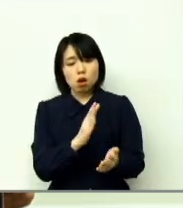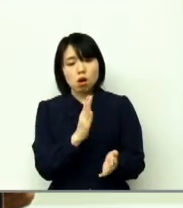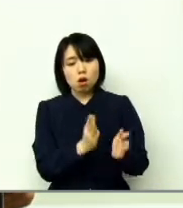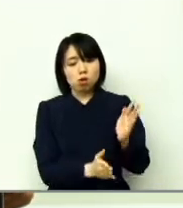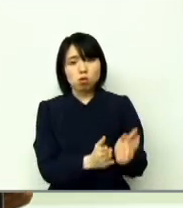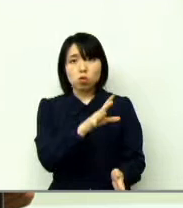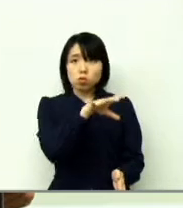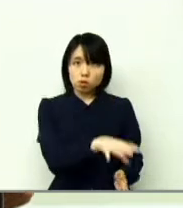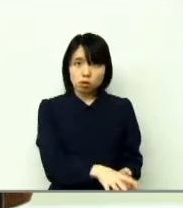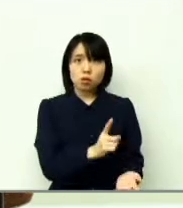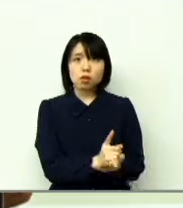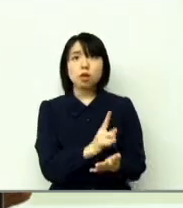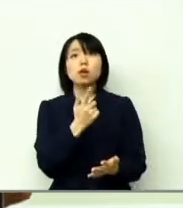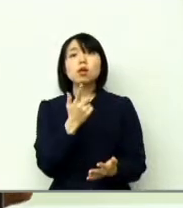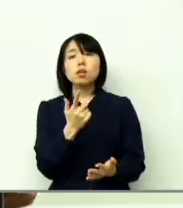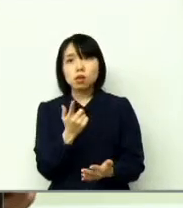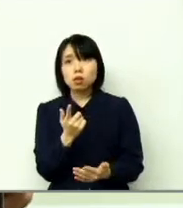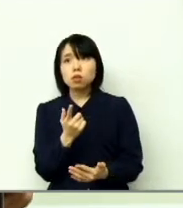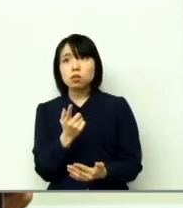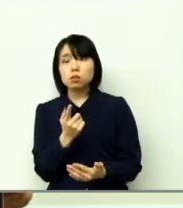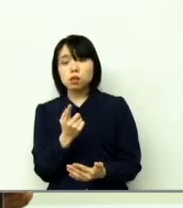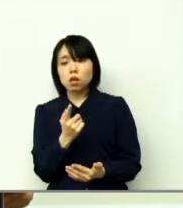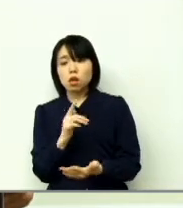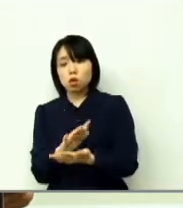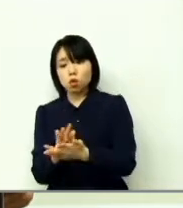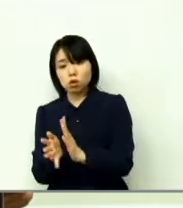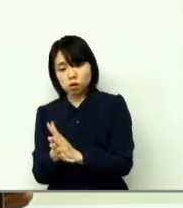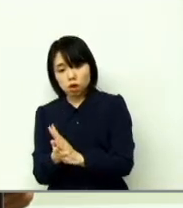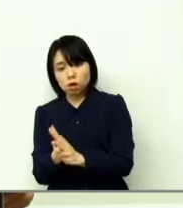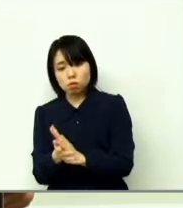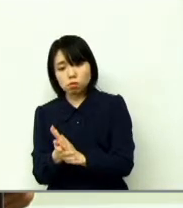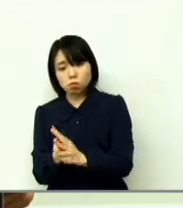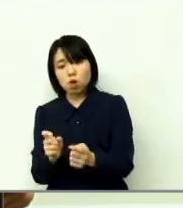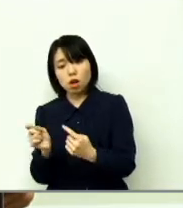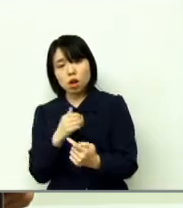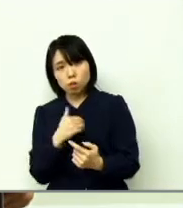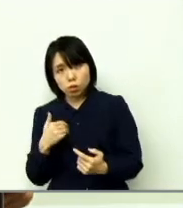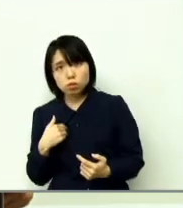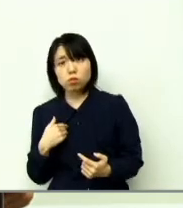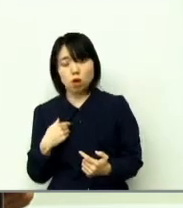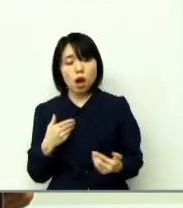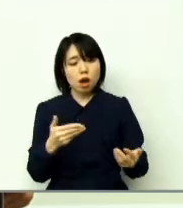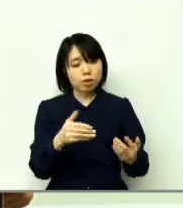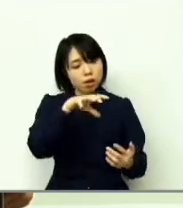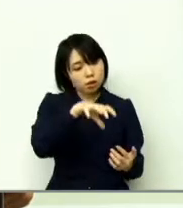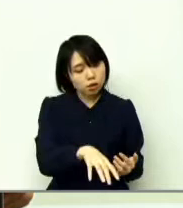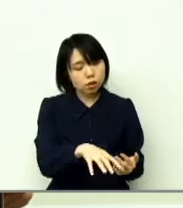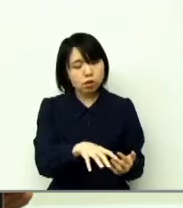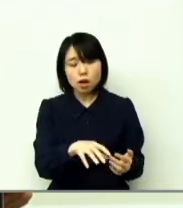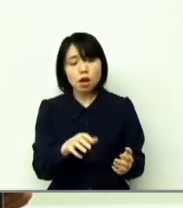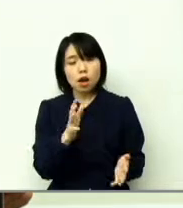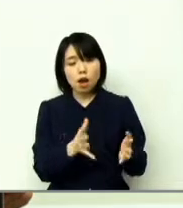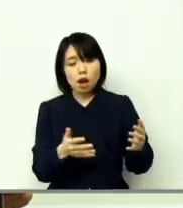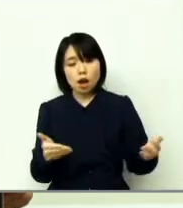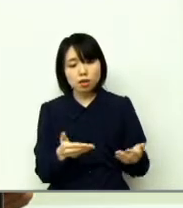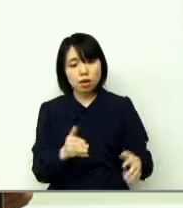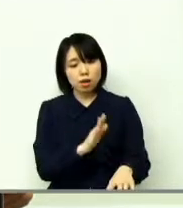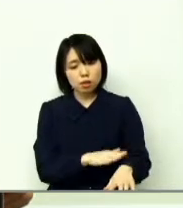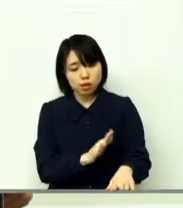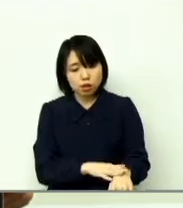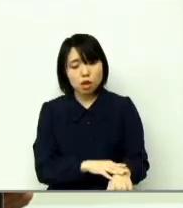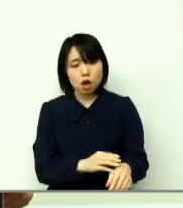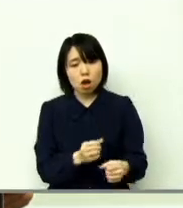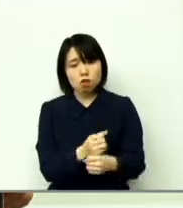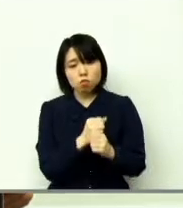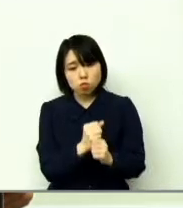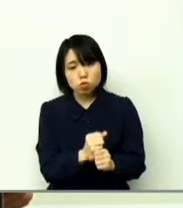り、あるいは働き方を少し工夫をすることによって、保育所という選択肢もあるけれども幼